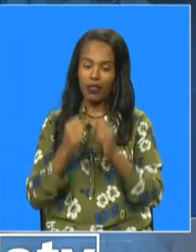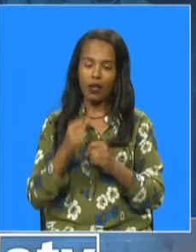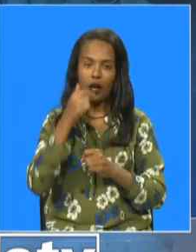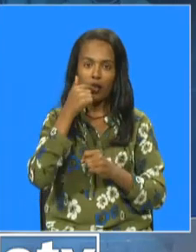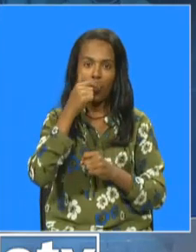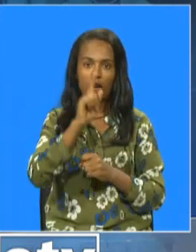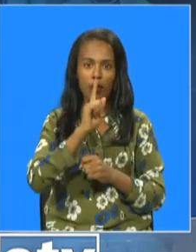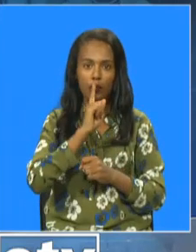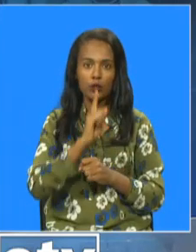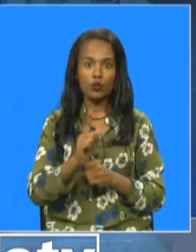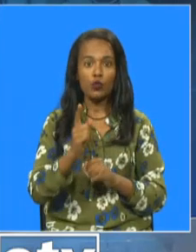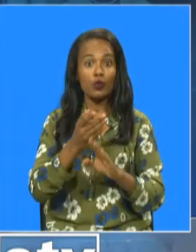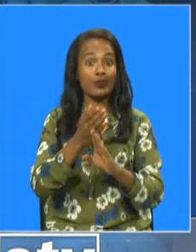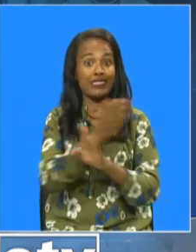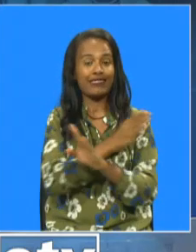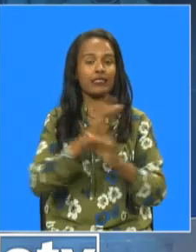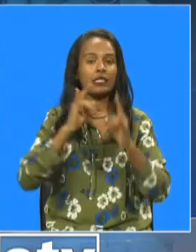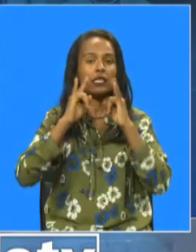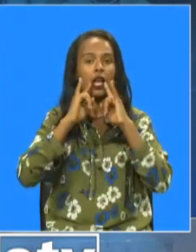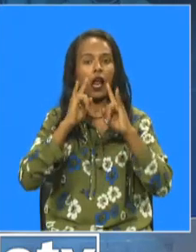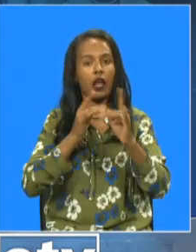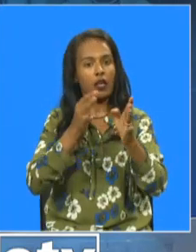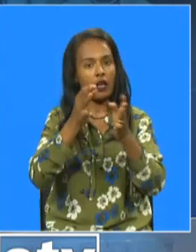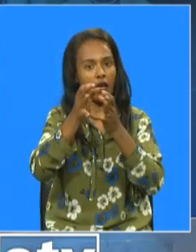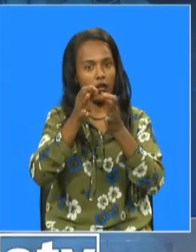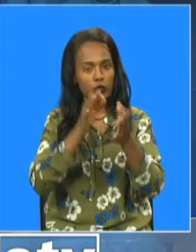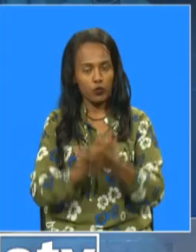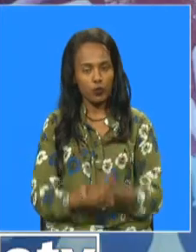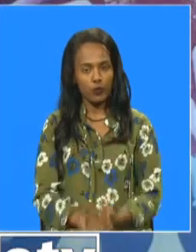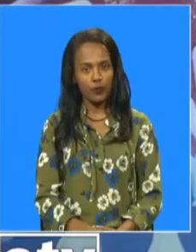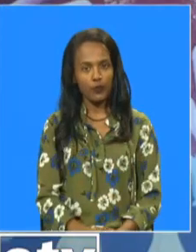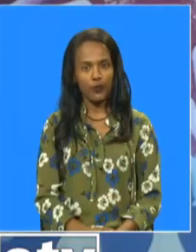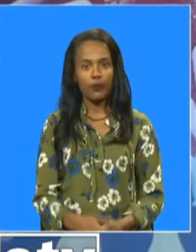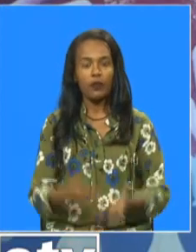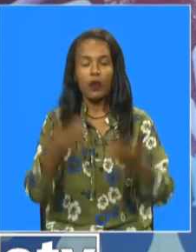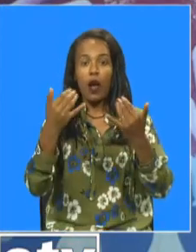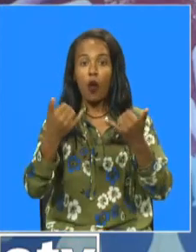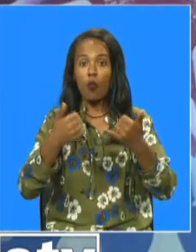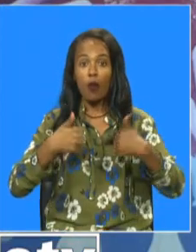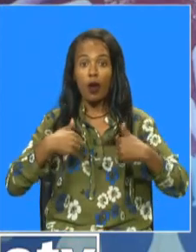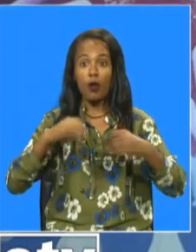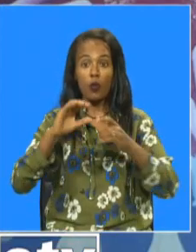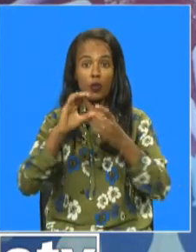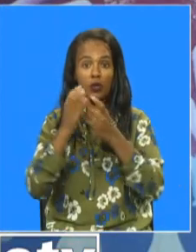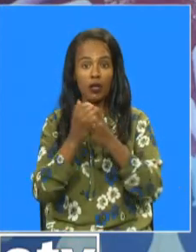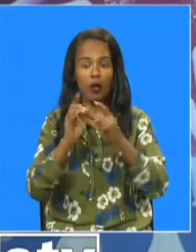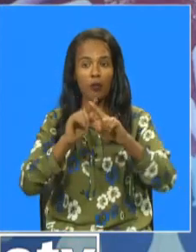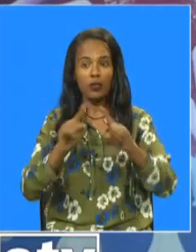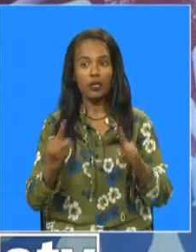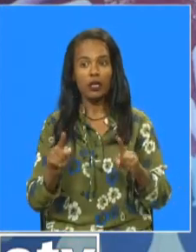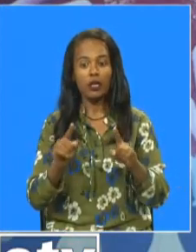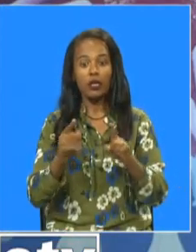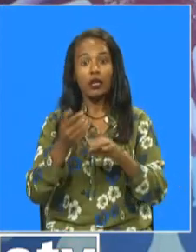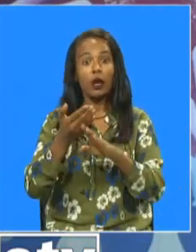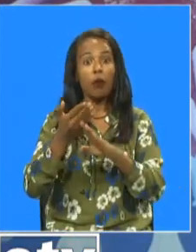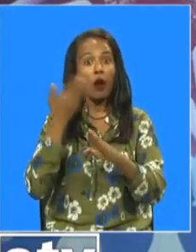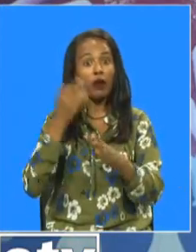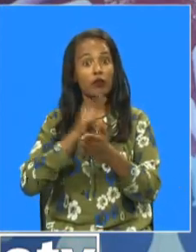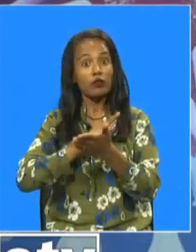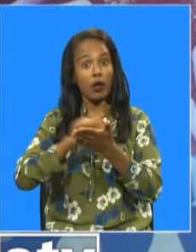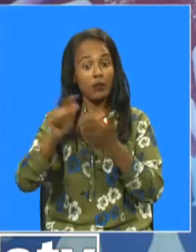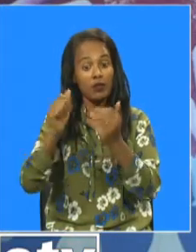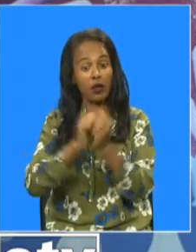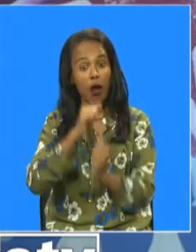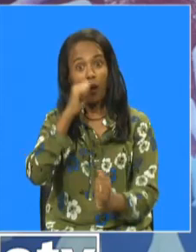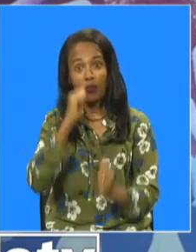ሲሉ ነው በአራት ማዕዘን የዜና ወጃ ላይ የገለጹት። አሁን ባለው ሁኔታ በተለይ ከባለፈው ሳምንት ጋር